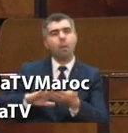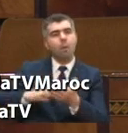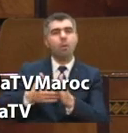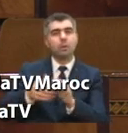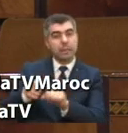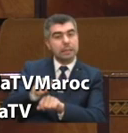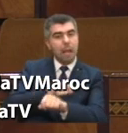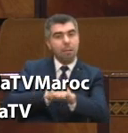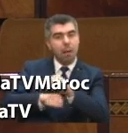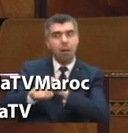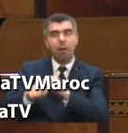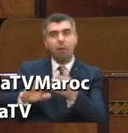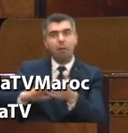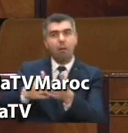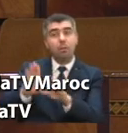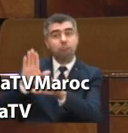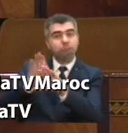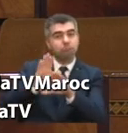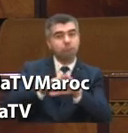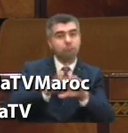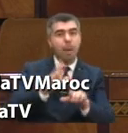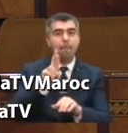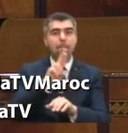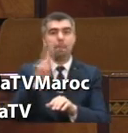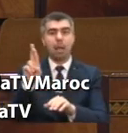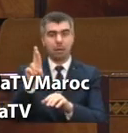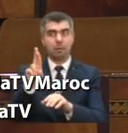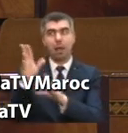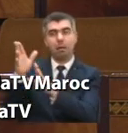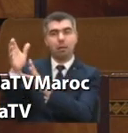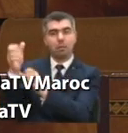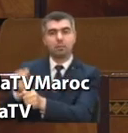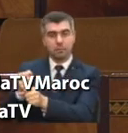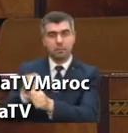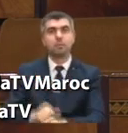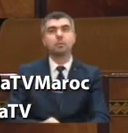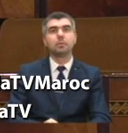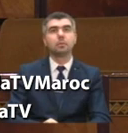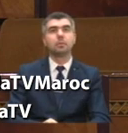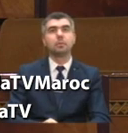العامة التي دعا إليها صاحب جلالة الملك محمد السادس نصره الله